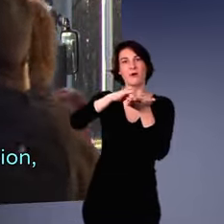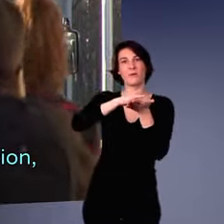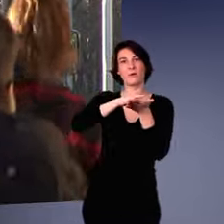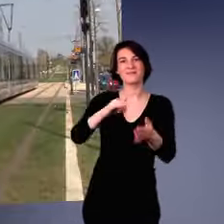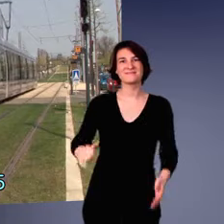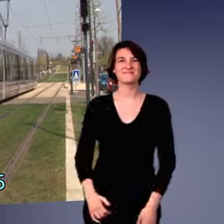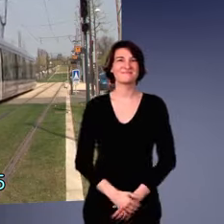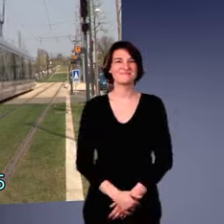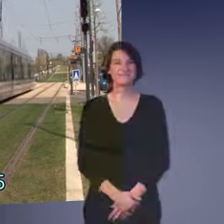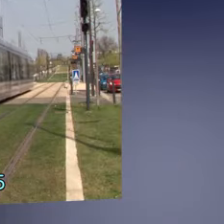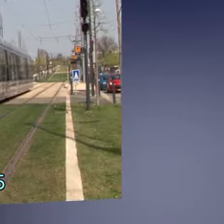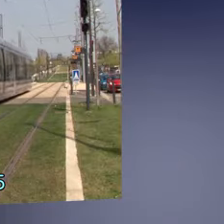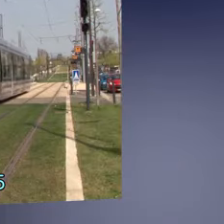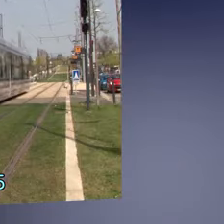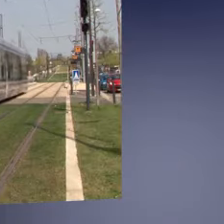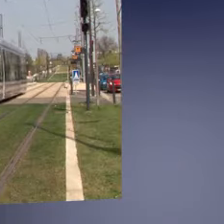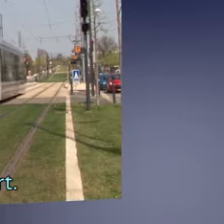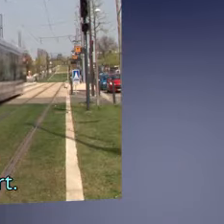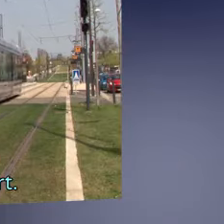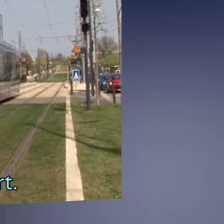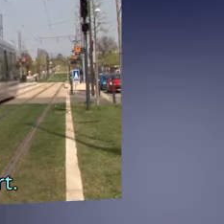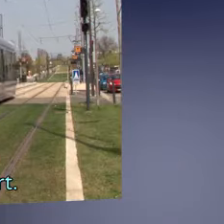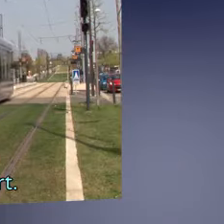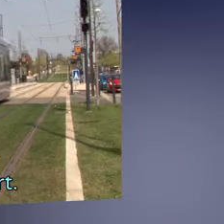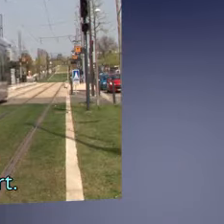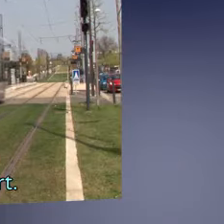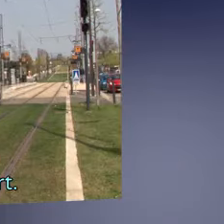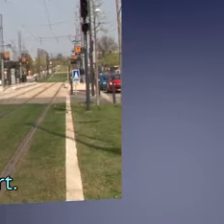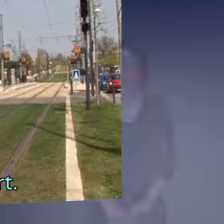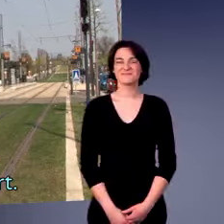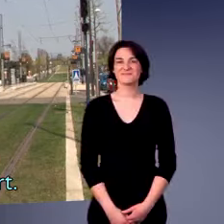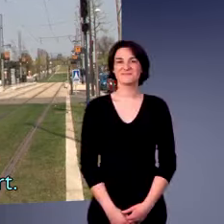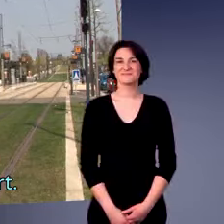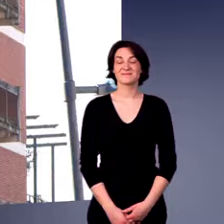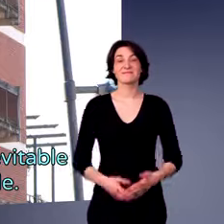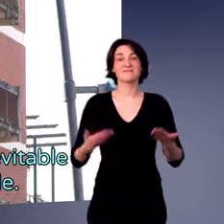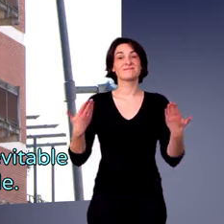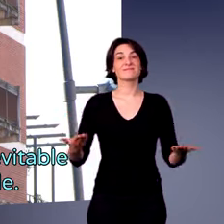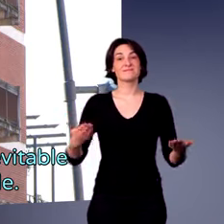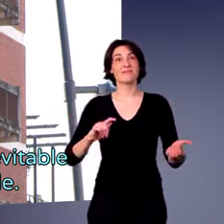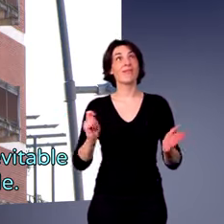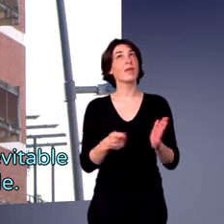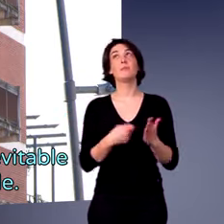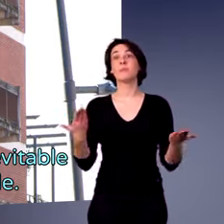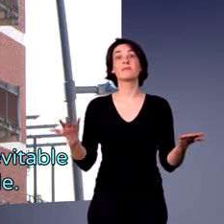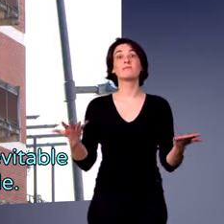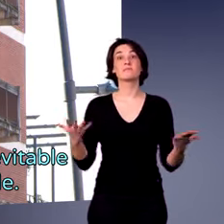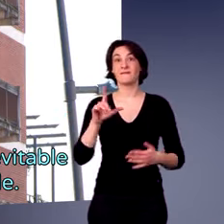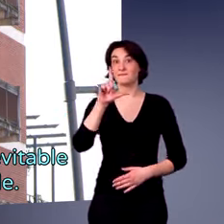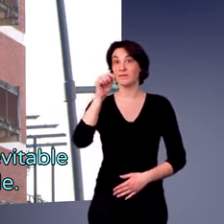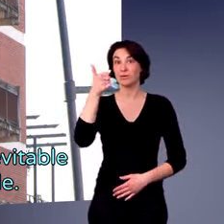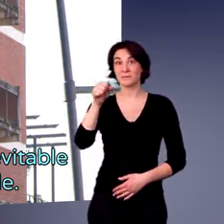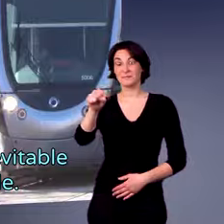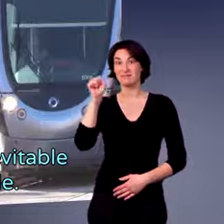tout comme le tram qui disposera dès 2015 d'une deuxème ligne en direction de l'aéroport la mobilité est désormais